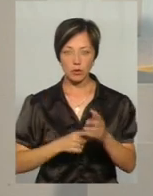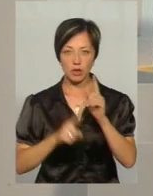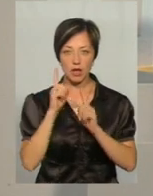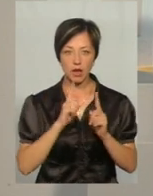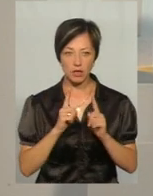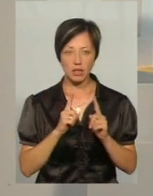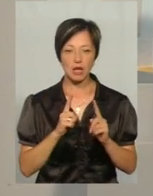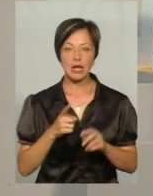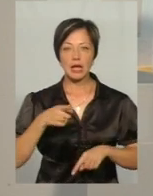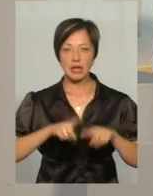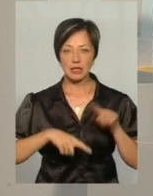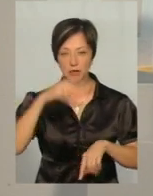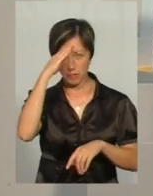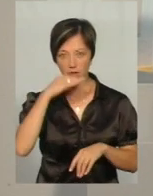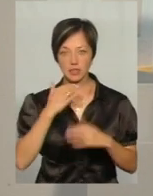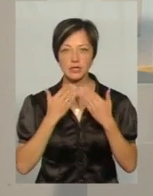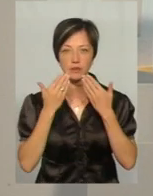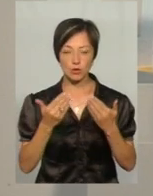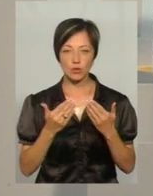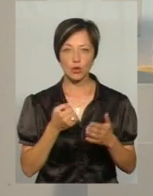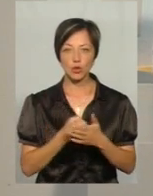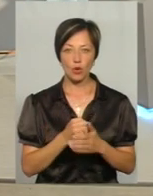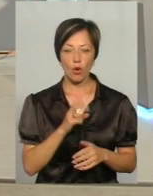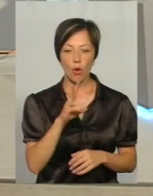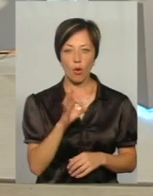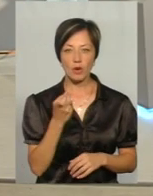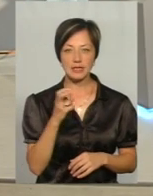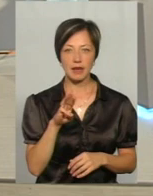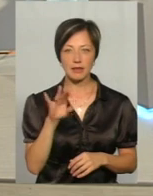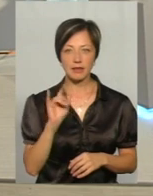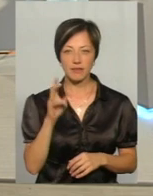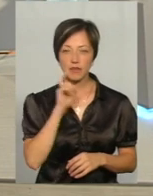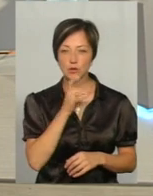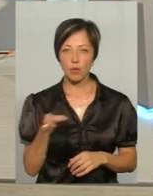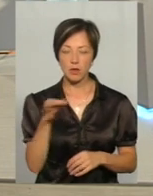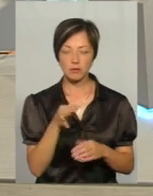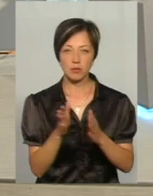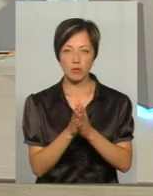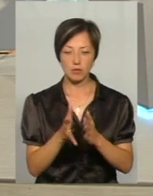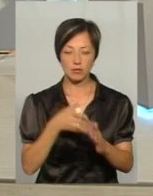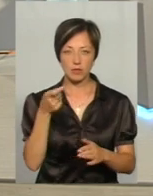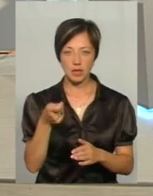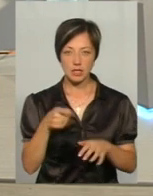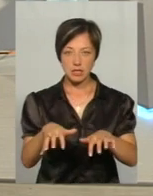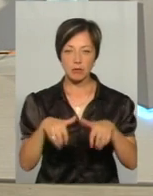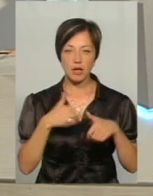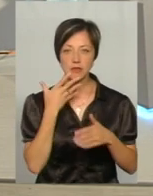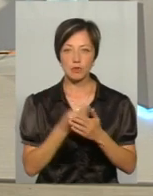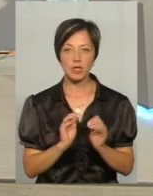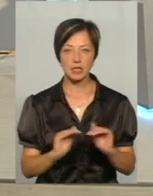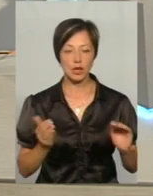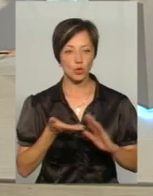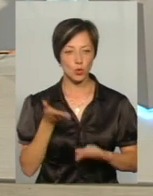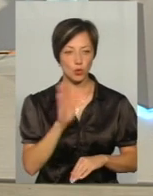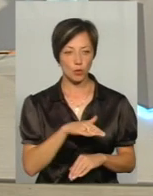Їх біологічний батько звернувся до Козятинської служби у справах дітей, що на Вінниччині, з клопотанням про те, щоб забрати своїх дітей